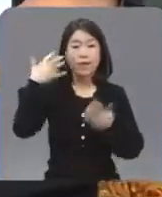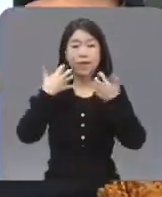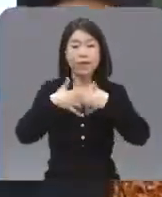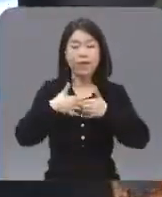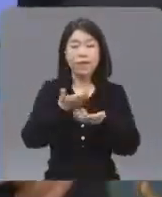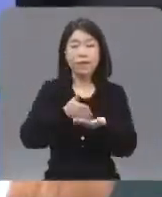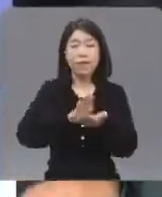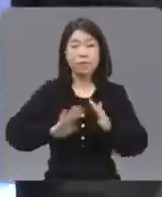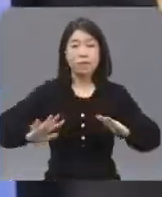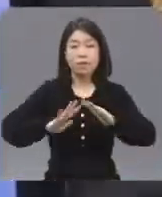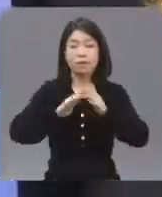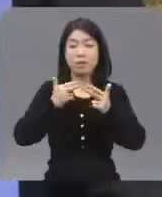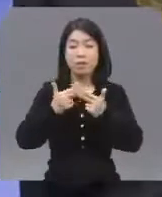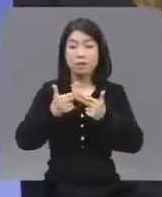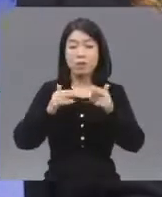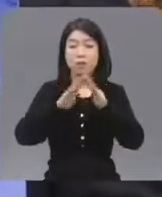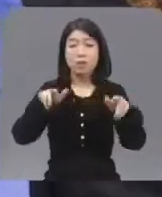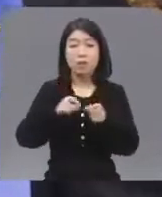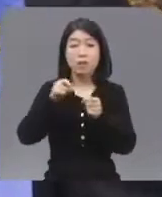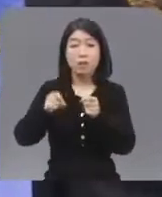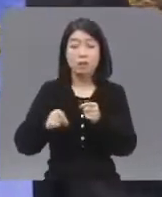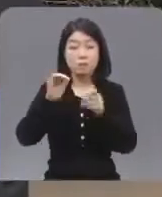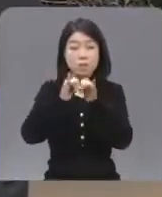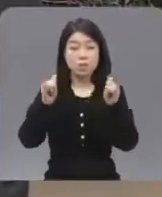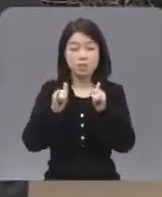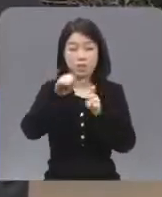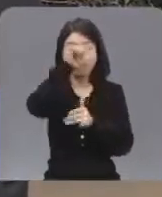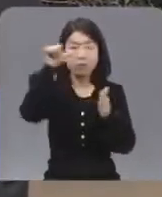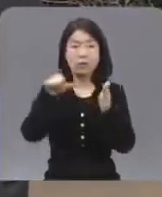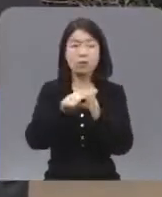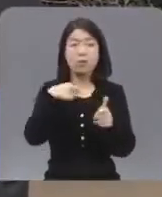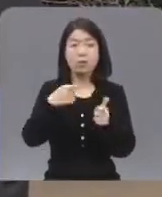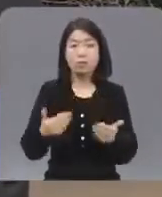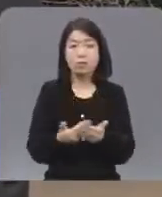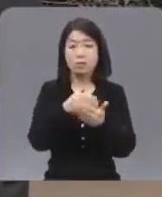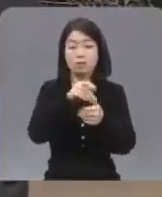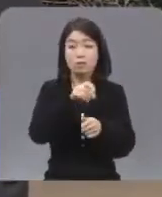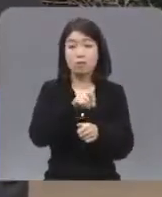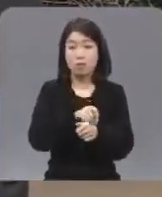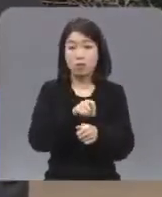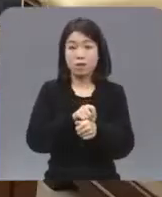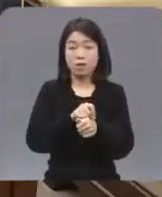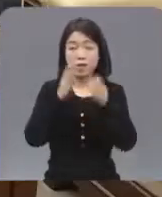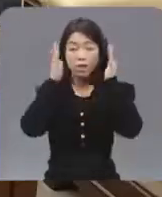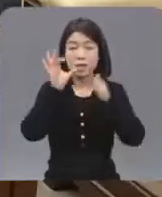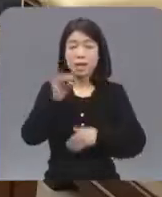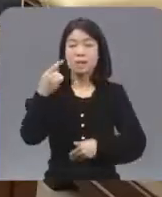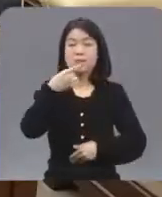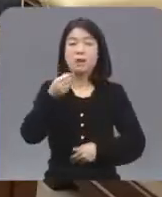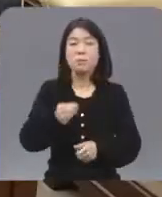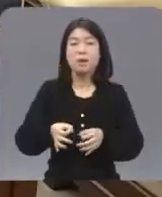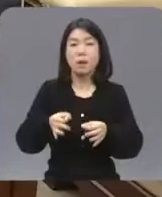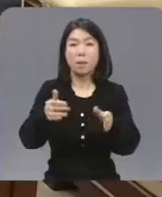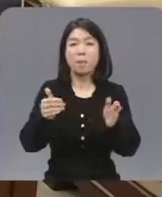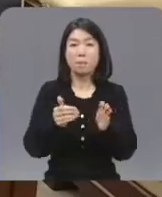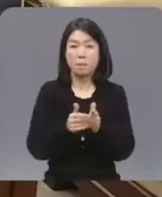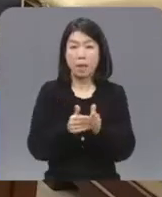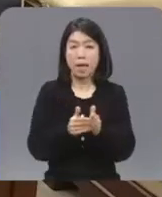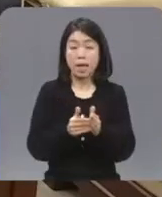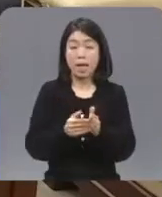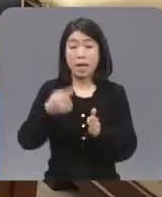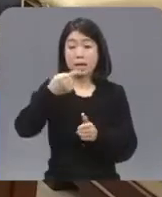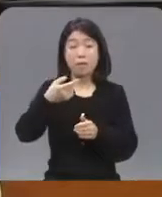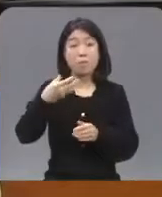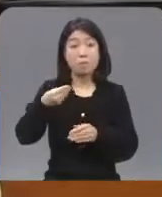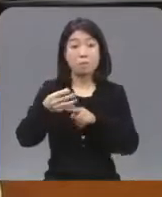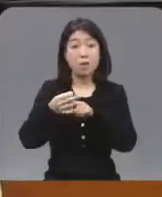대한기계설비건설협회 광주전남도회가 전남 인재평생교육진흥원에 장학금 1,000만 원을 기탁했습니다. 전남도는 기탁된